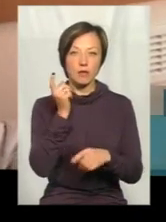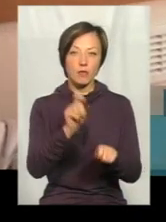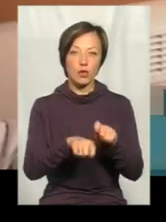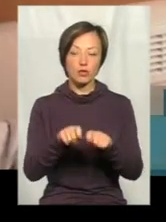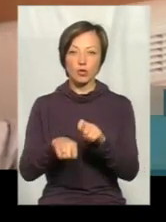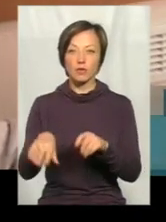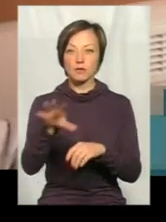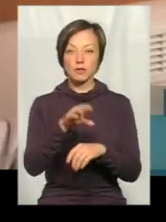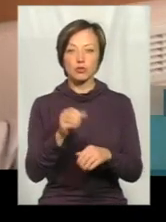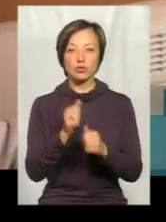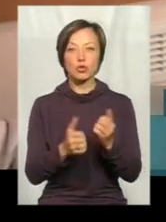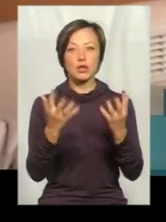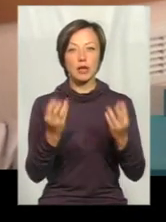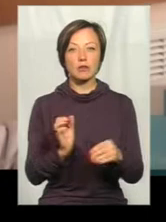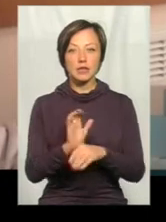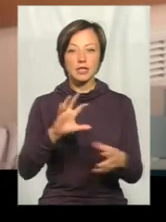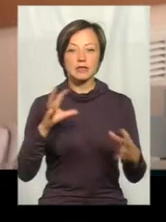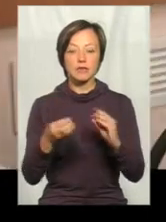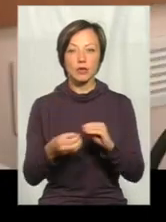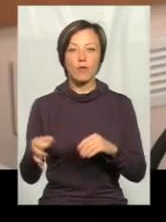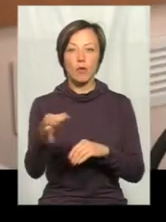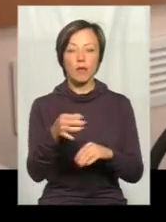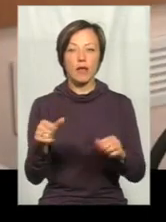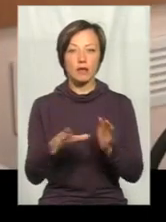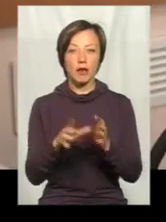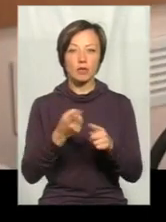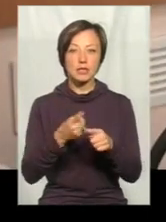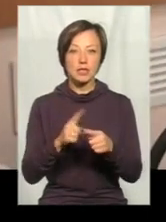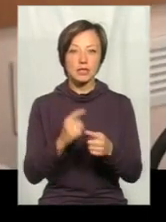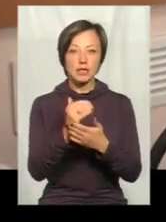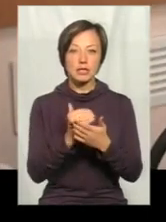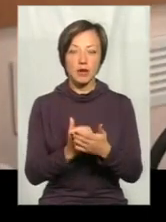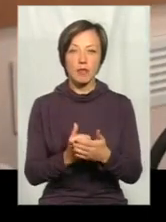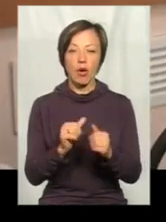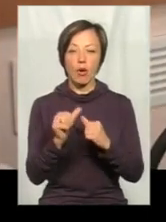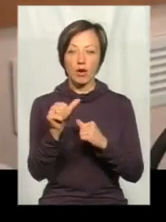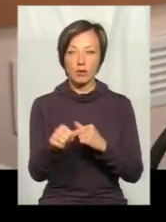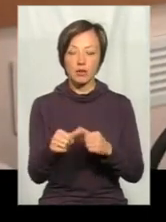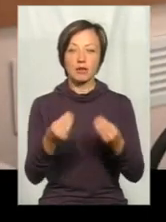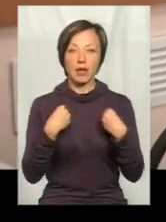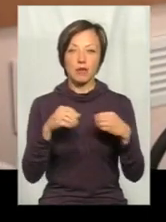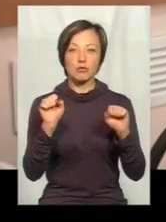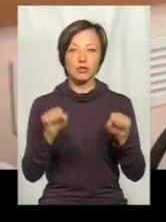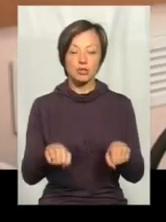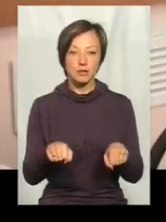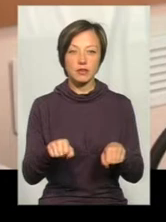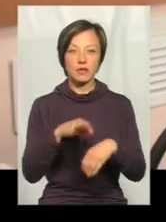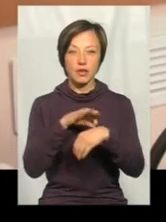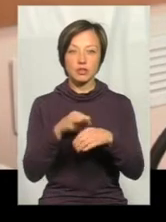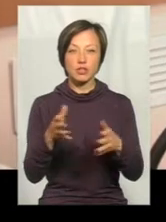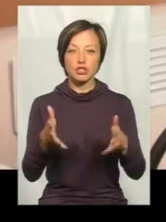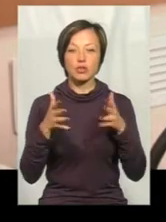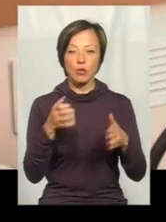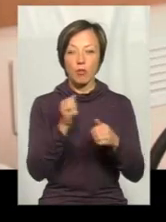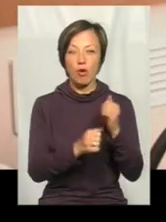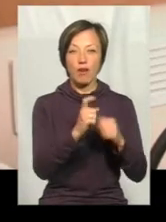цю всю, треба щоденно подавати звіти в обленерго. Ця система нам, окрім генерації, дала ще можливість вести чітко